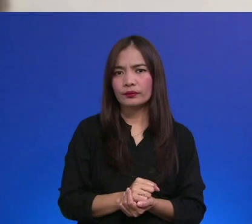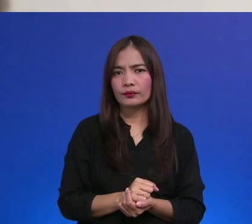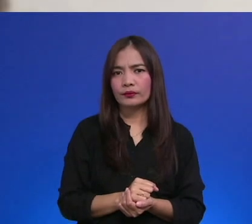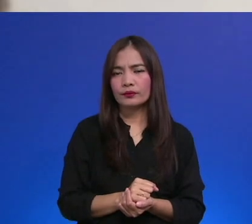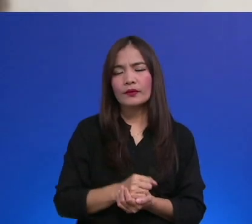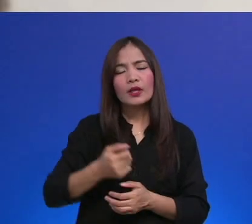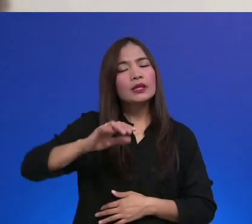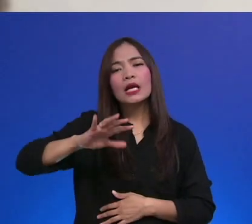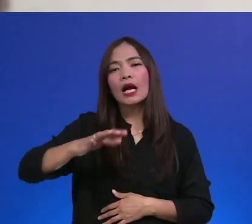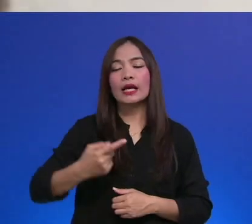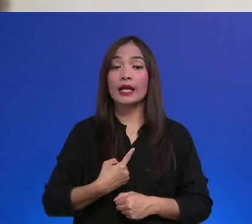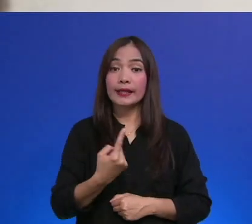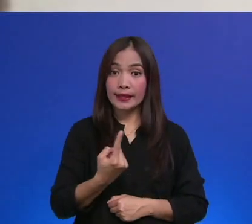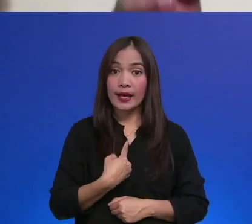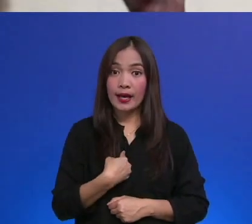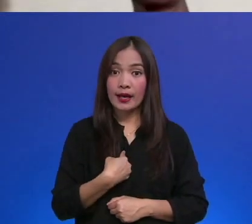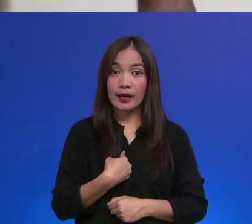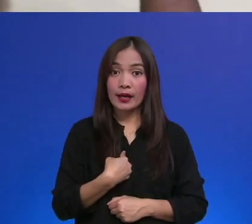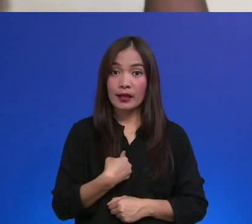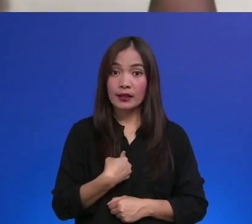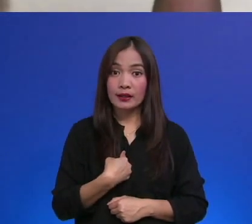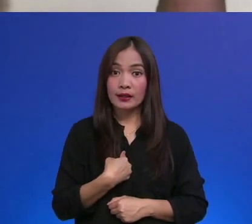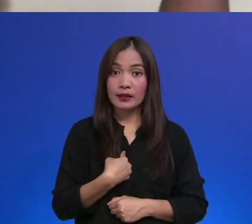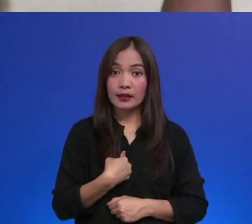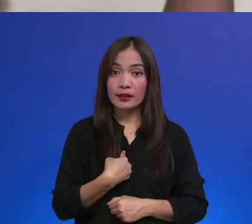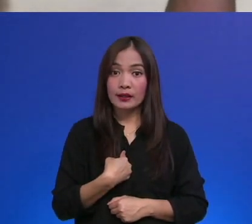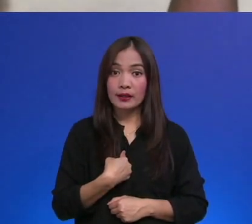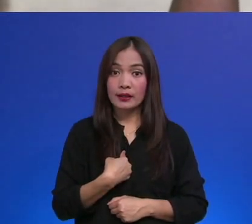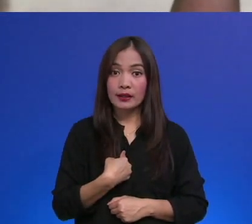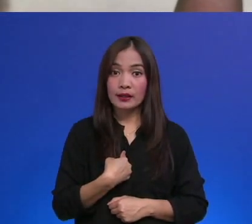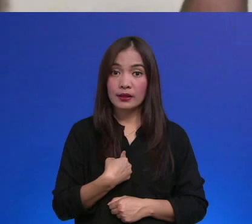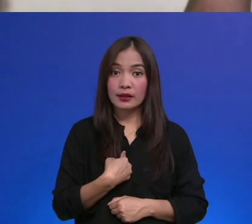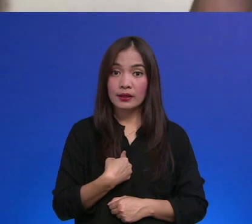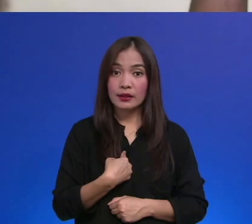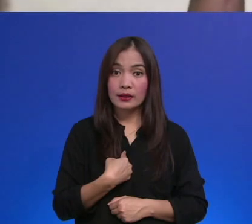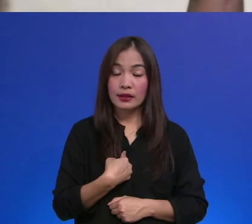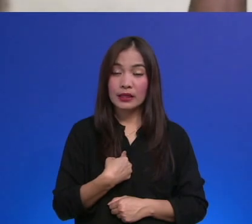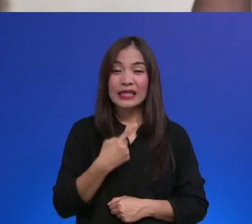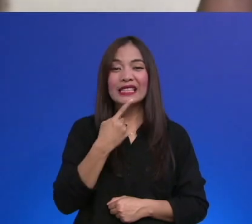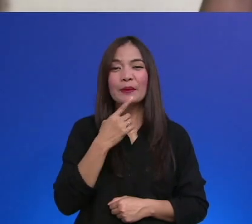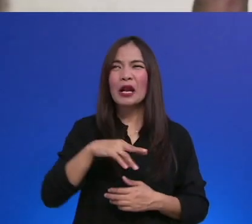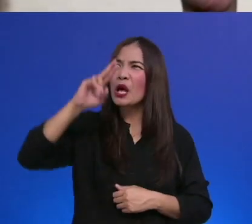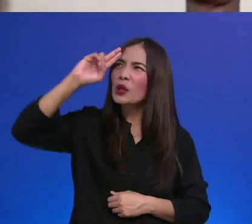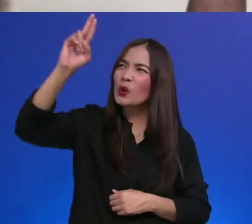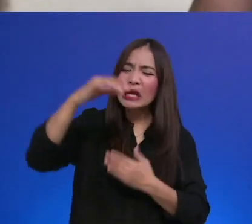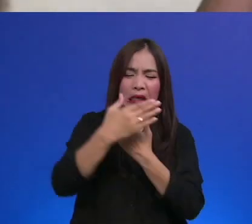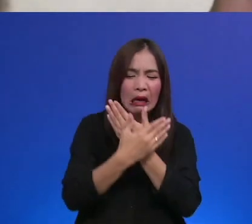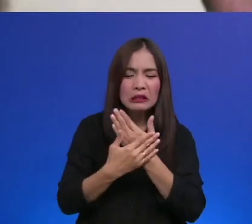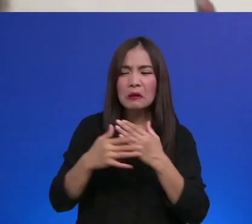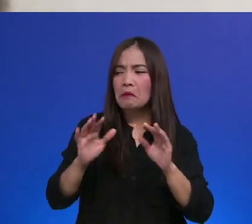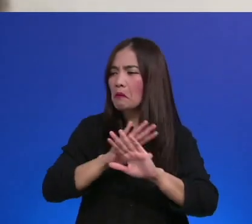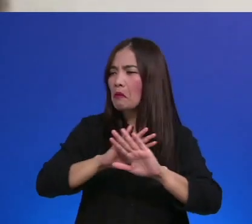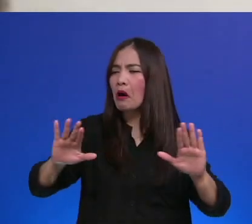seakan-akan kita ini tidak dikasih tidak disayang tidak